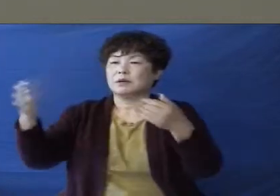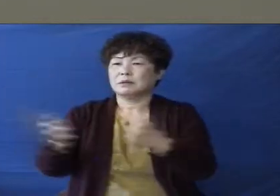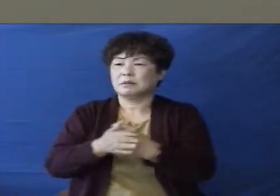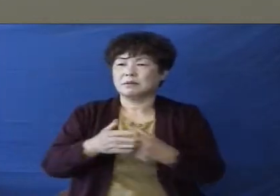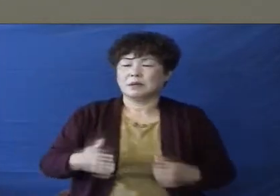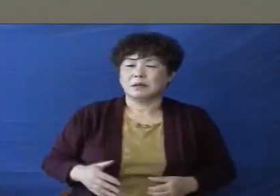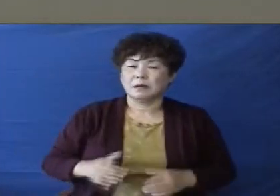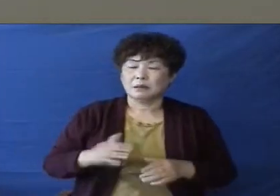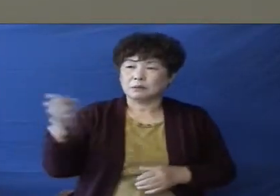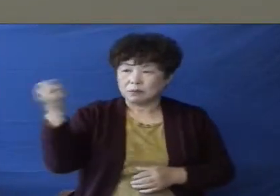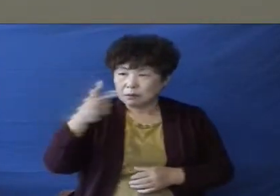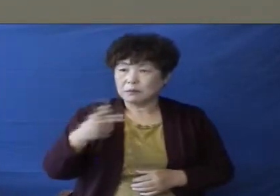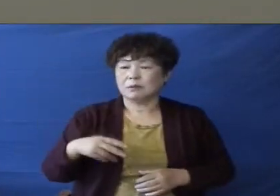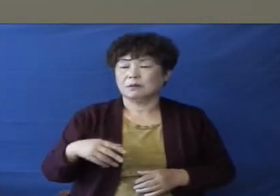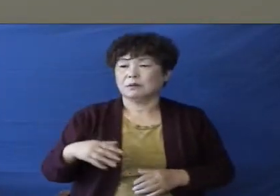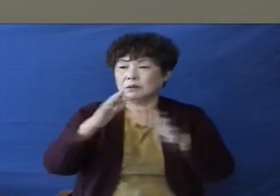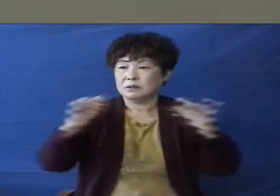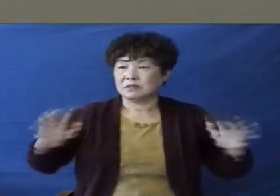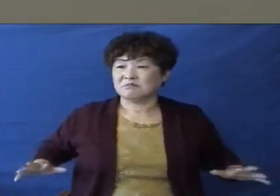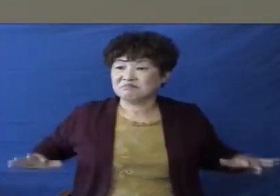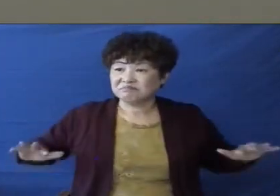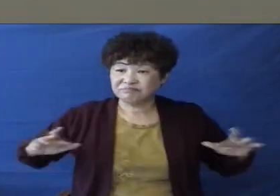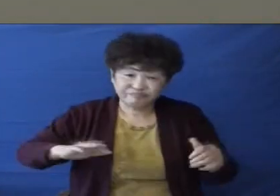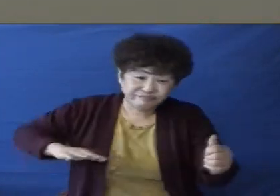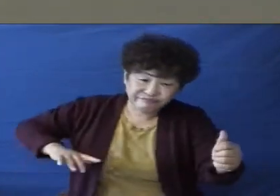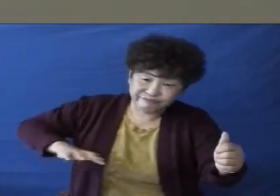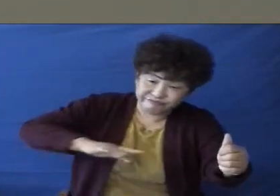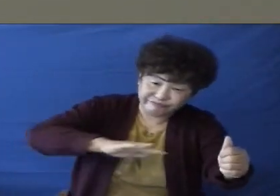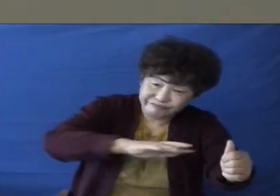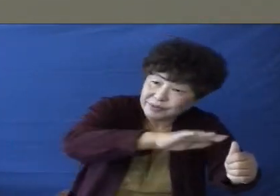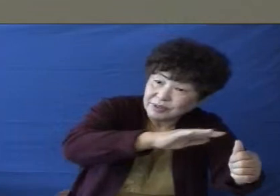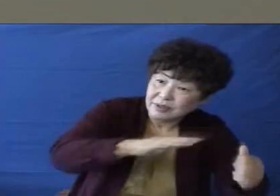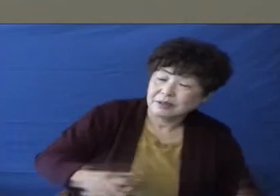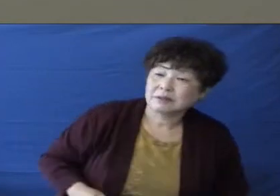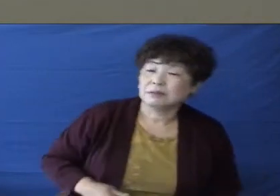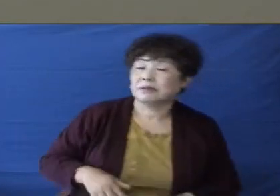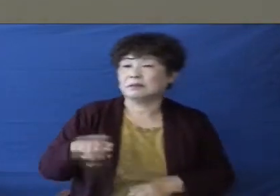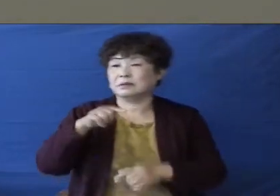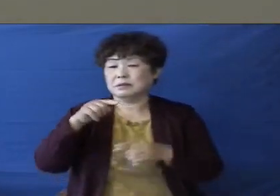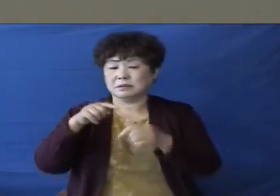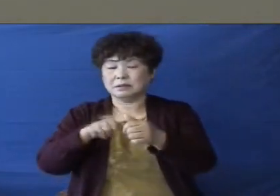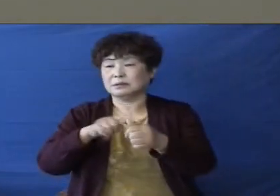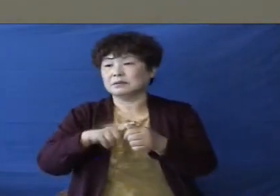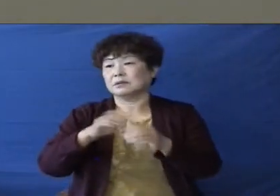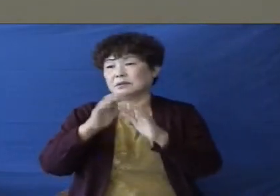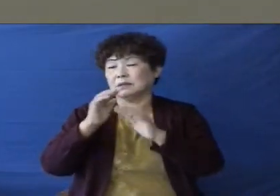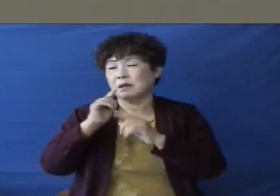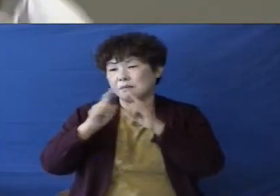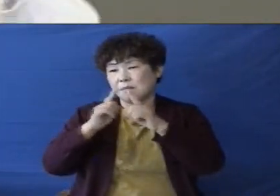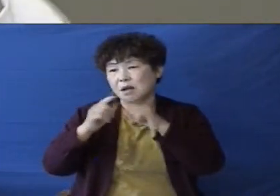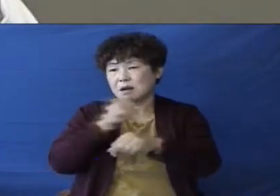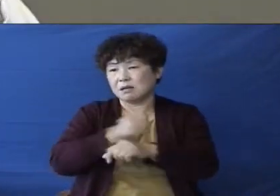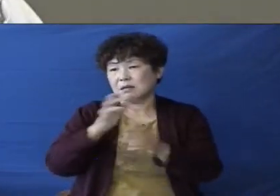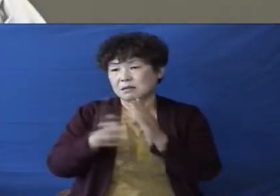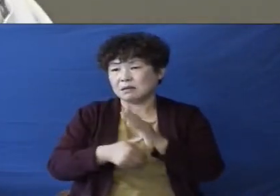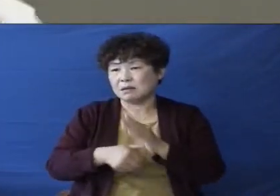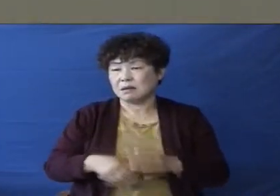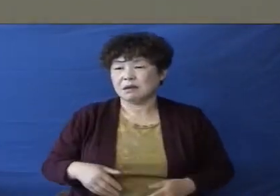이든지 사람들이 붓고 그가 하는 말이 그냥 속속 들어오고 생명과도 같이 느껴져요 그러니까